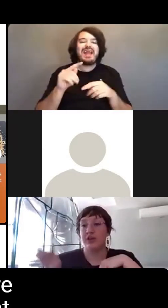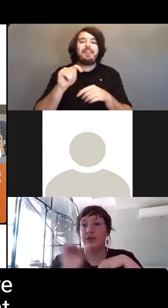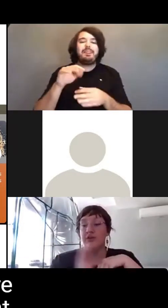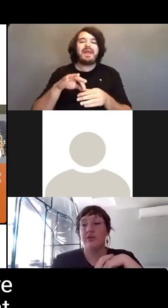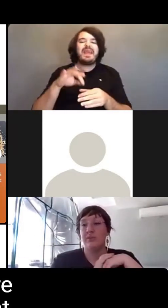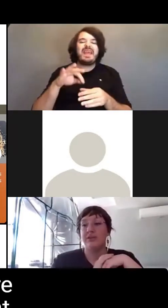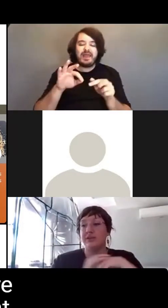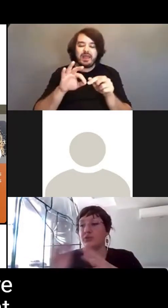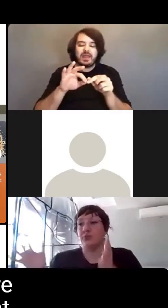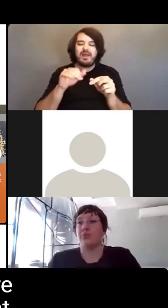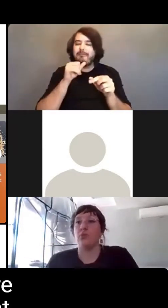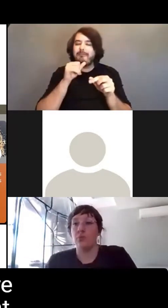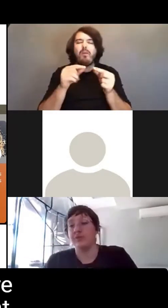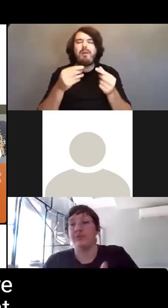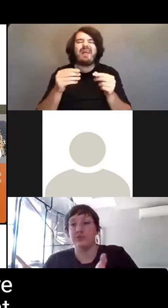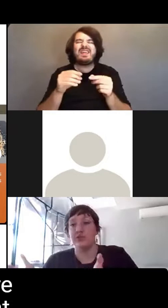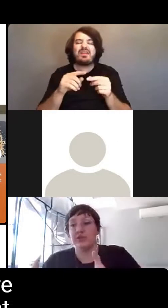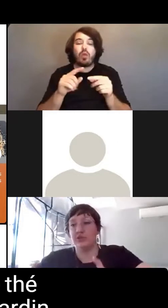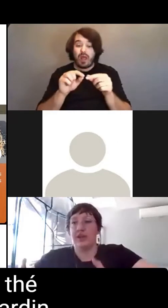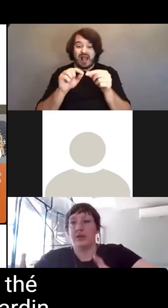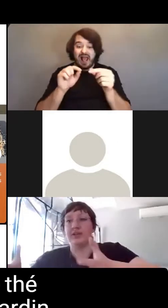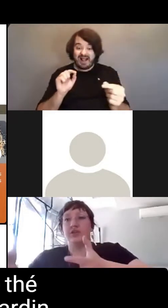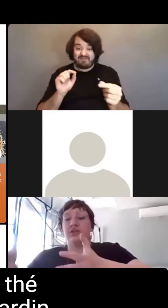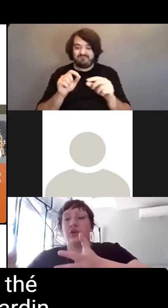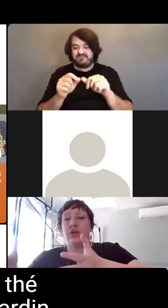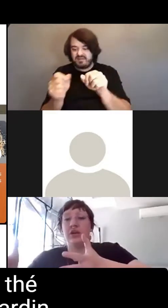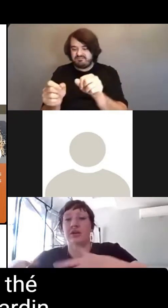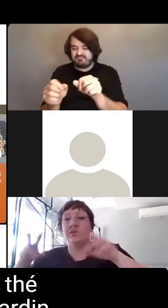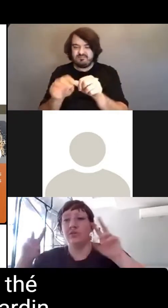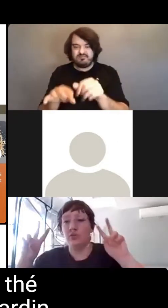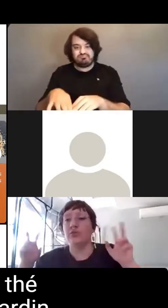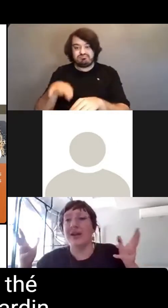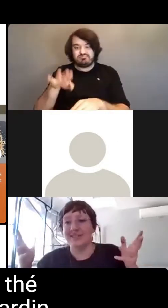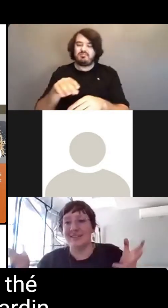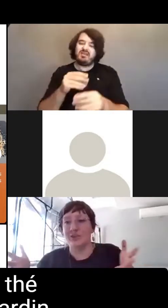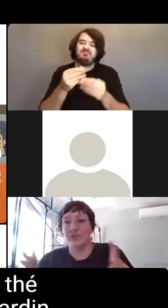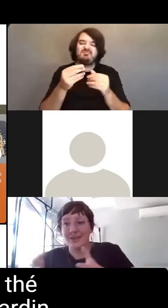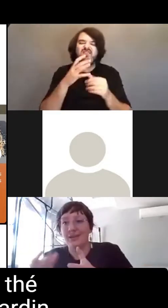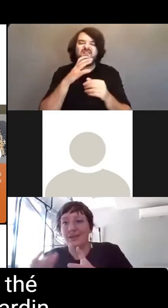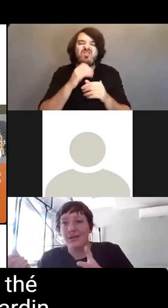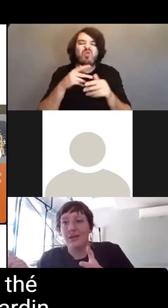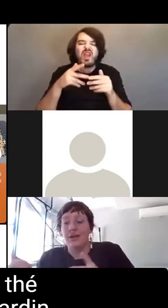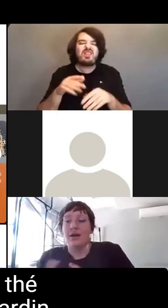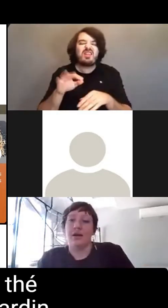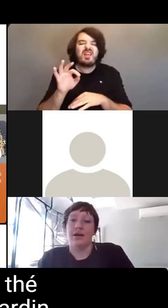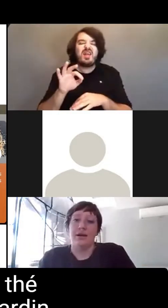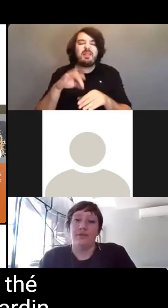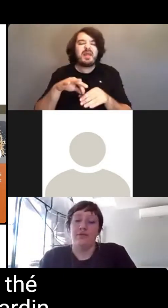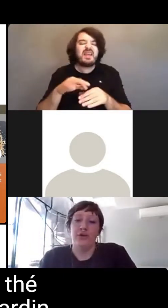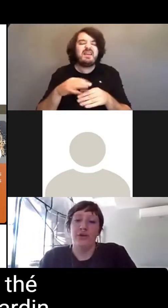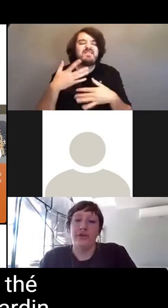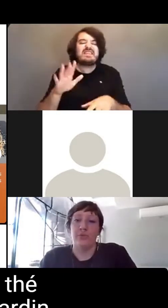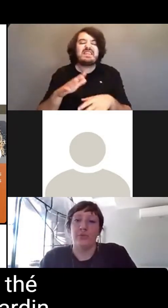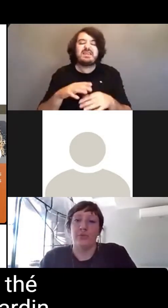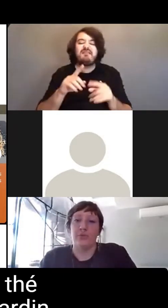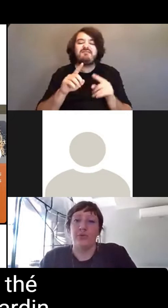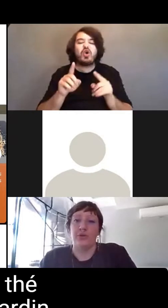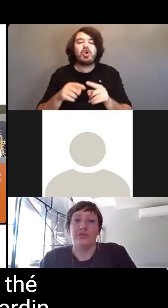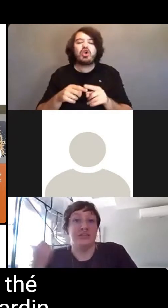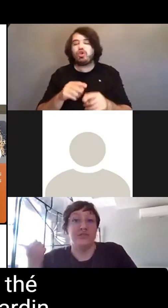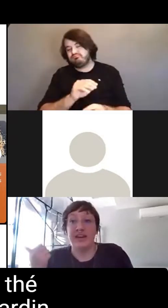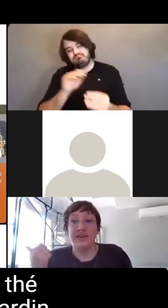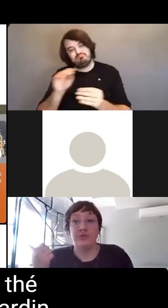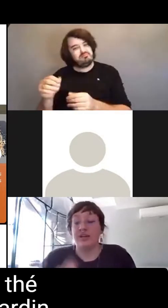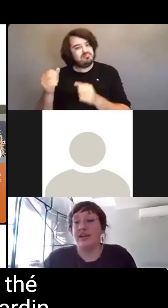puis le mettre dans un pot, puis éventuellement tout amener nos vieux restants de thé en feuilles. On peut